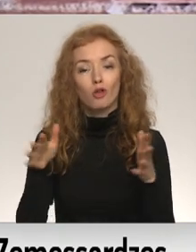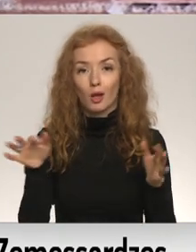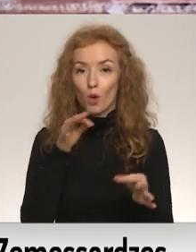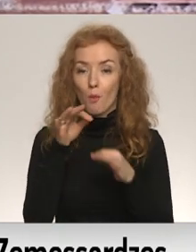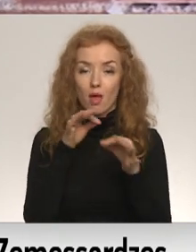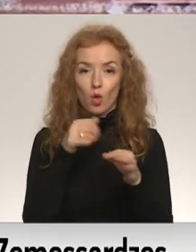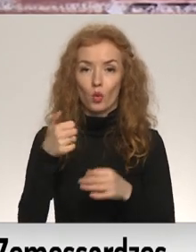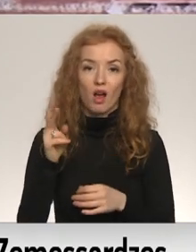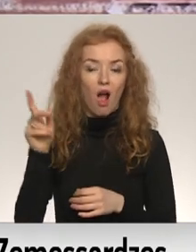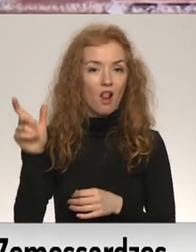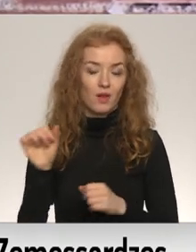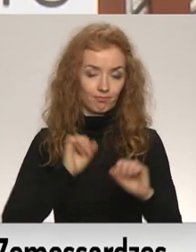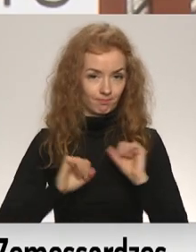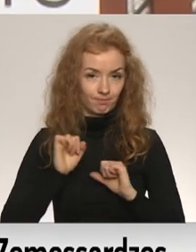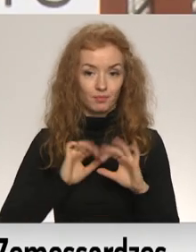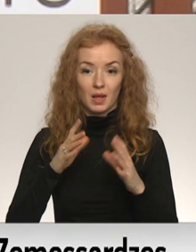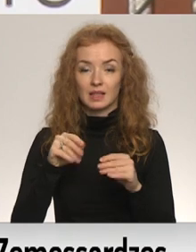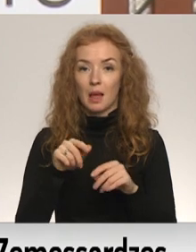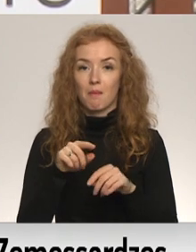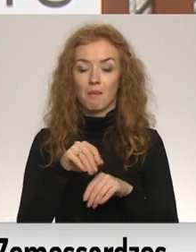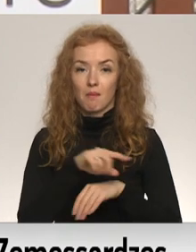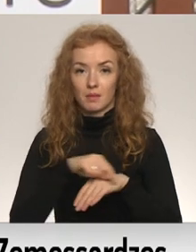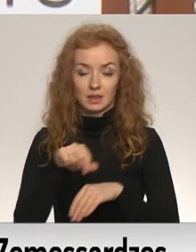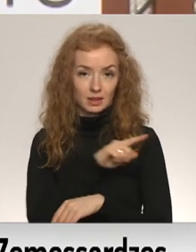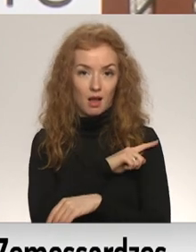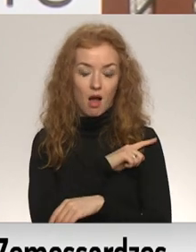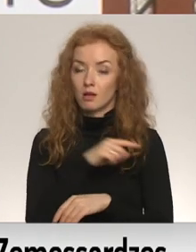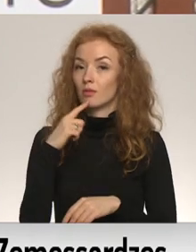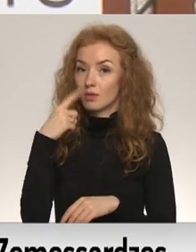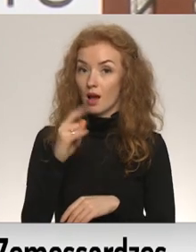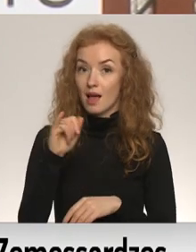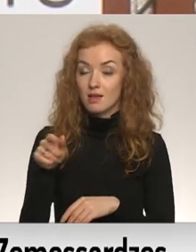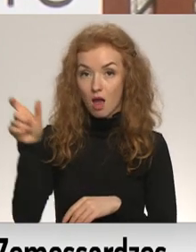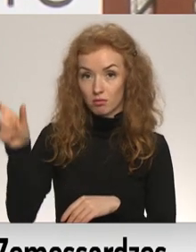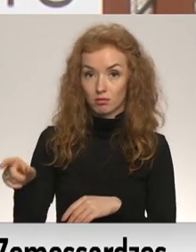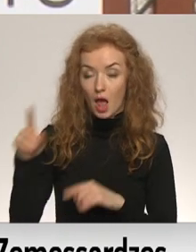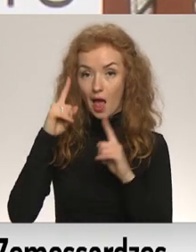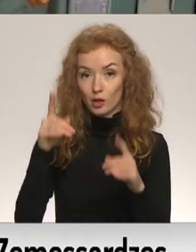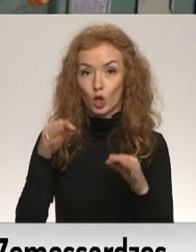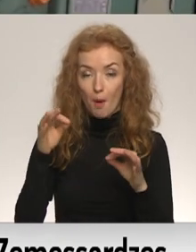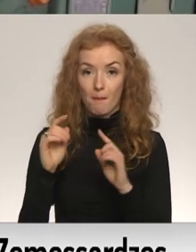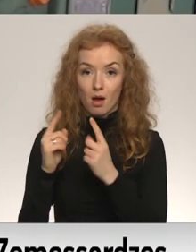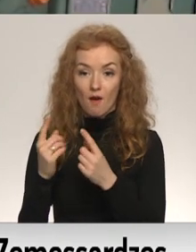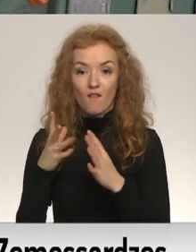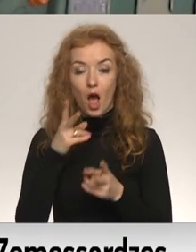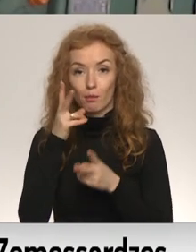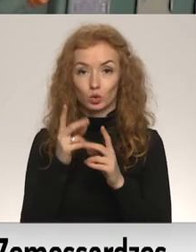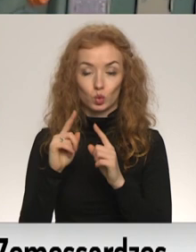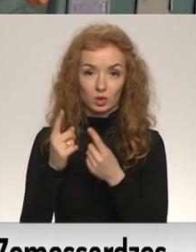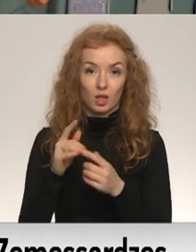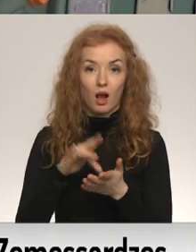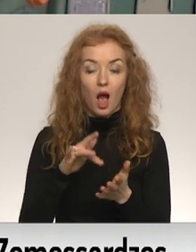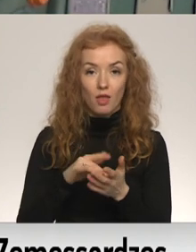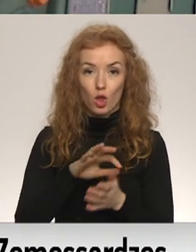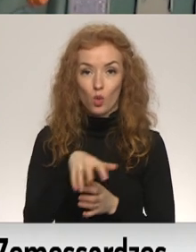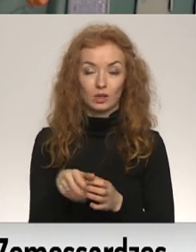Gundars Kalve atturas. Savukārt zemesardzē skaidro, ka tādos gadījumos, ja zemesargs ir aizdomās turamais vai apsūdzētais noziedzīga